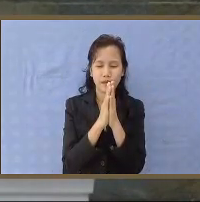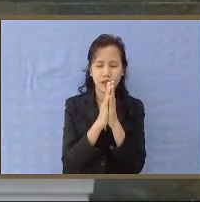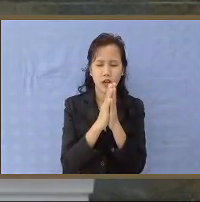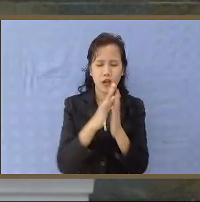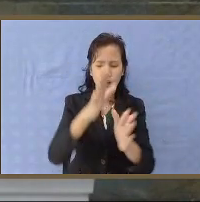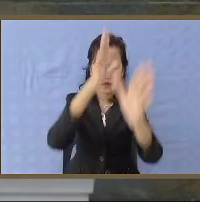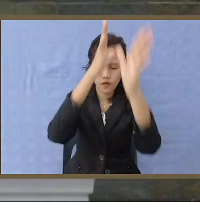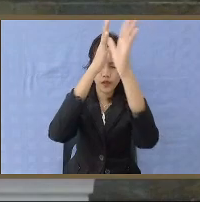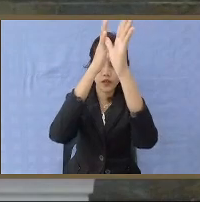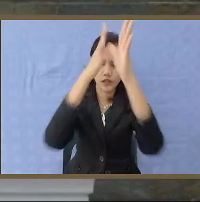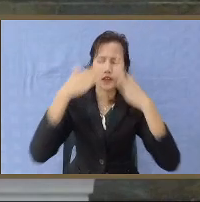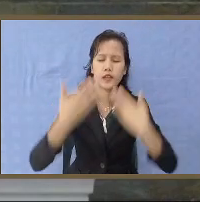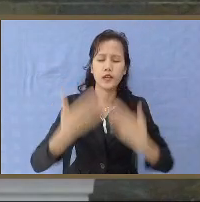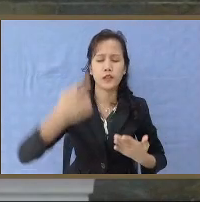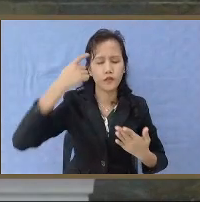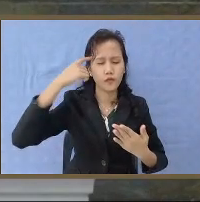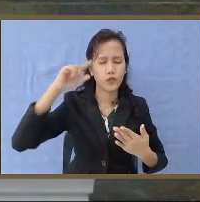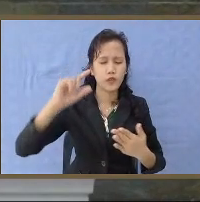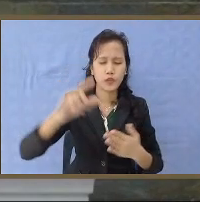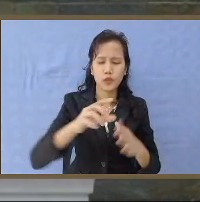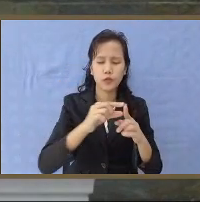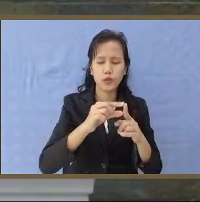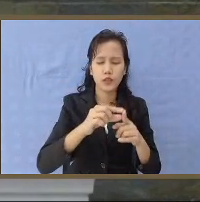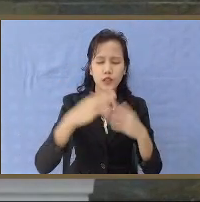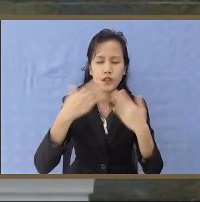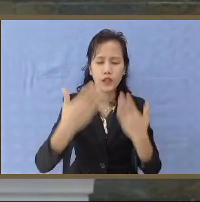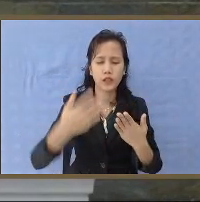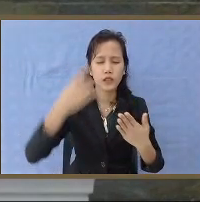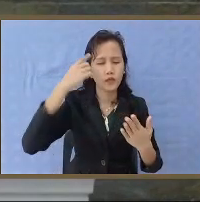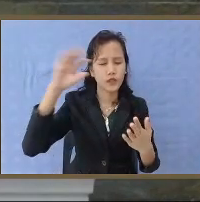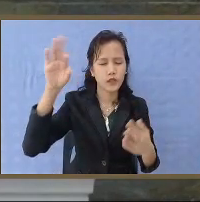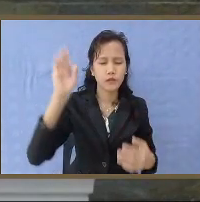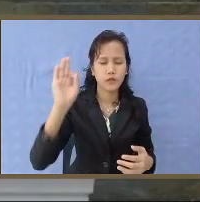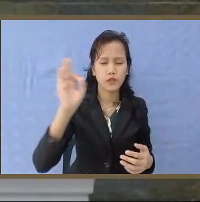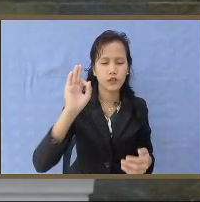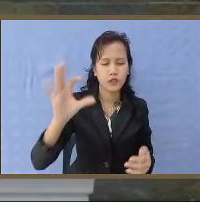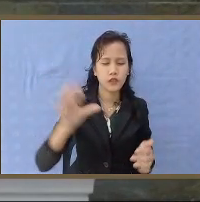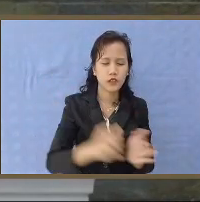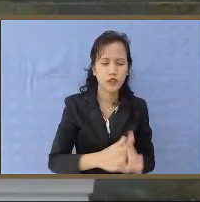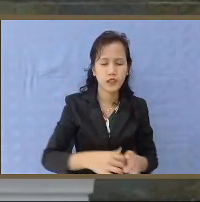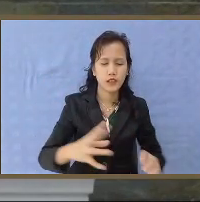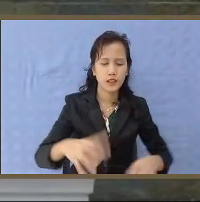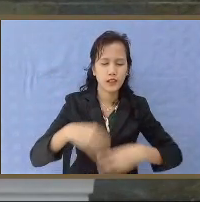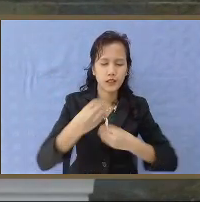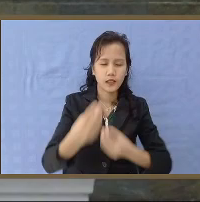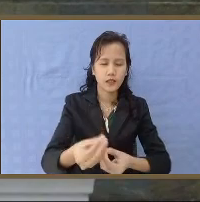Thank you, O God, for another message that you gave us and allowed us to hear.